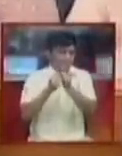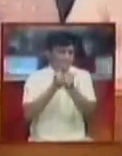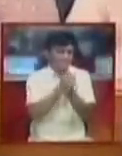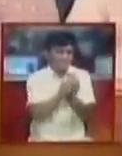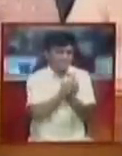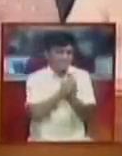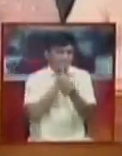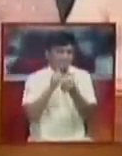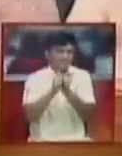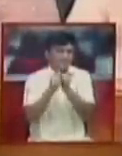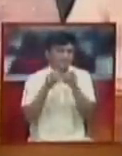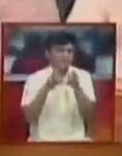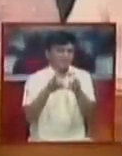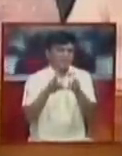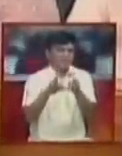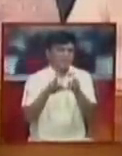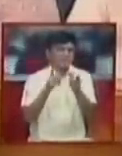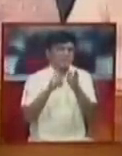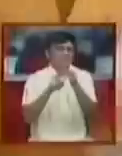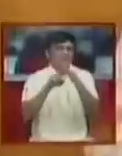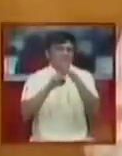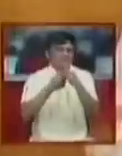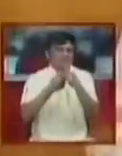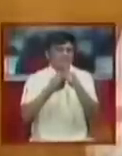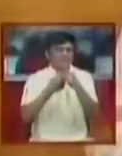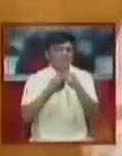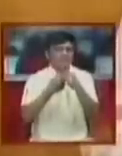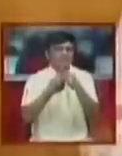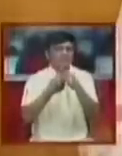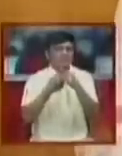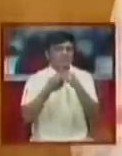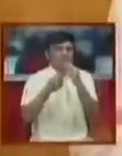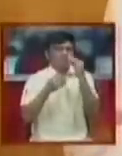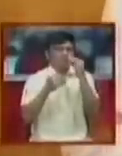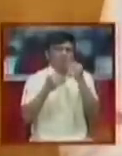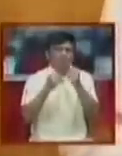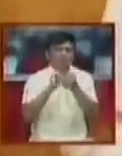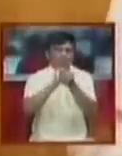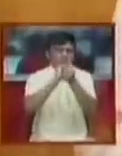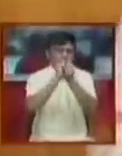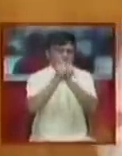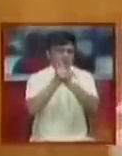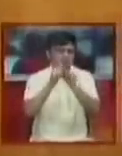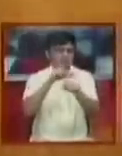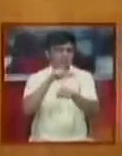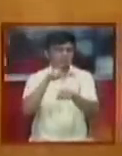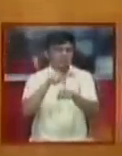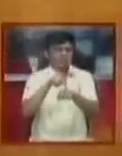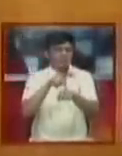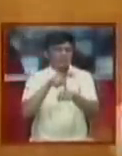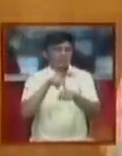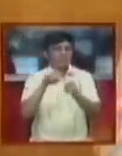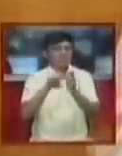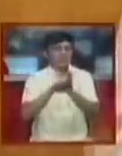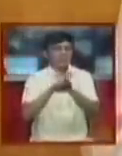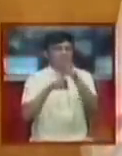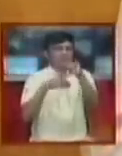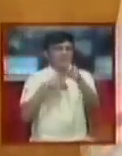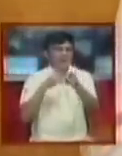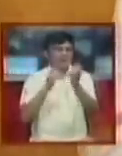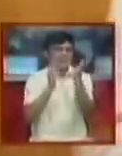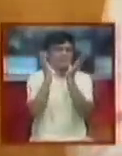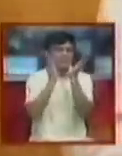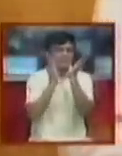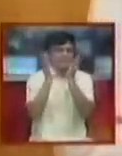Mula sa sinapupunan sa pag-aaral at pagtatrabaho, may pagbabago ng aharap sa Pilipino. At sakaling piliin niya magserbisyo sa